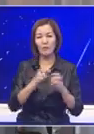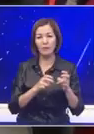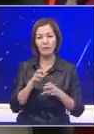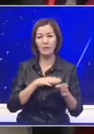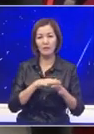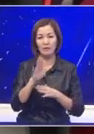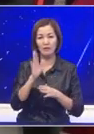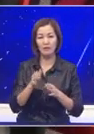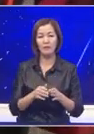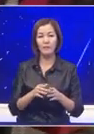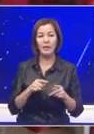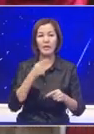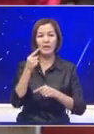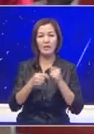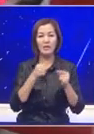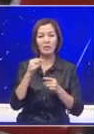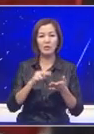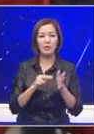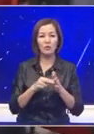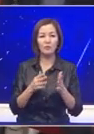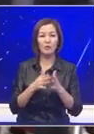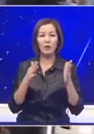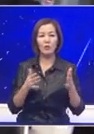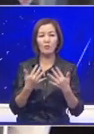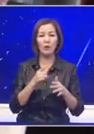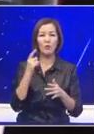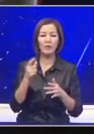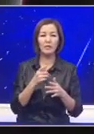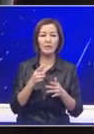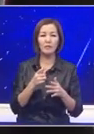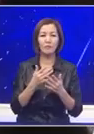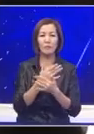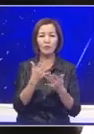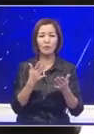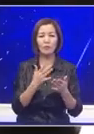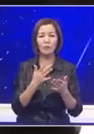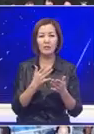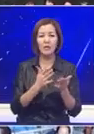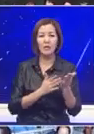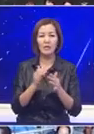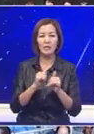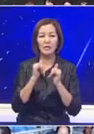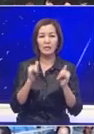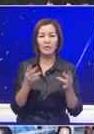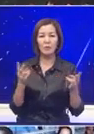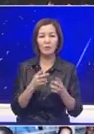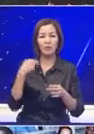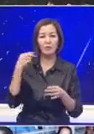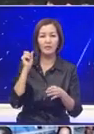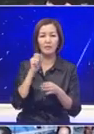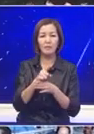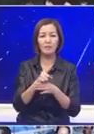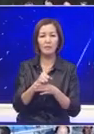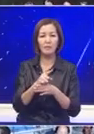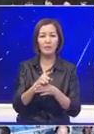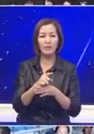асылатын болады. Келер жылға да жоспар ауқымды. Өңірдегі ауыл шаруашылығы өнімдерін өндіруді еселеп, саланы дамыту. Президент тапсырмасына сәйкес